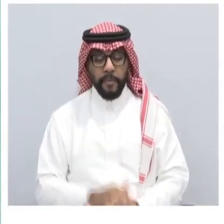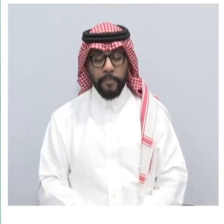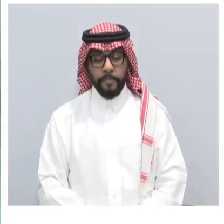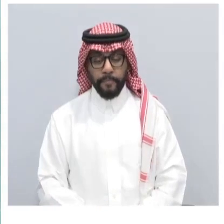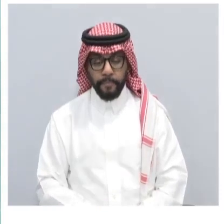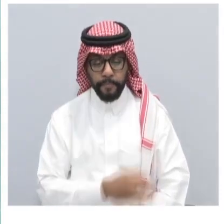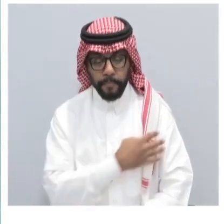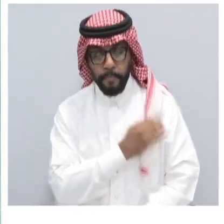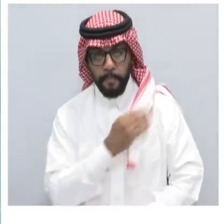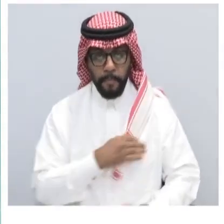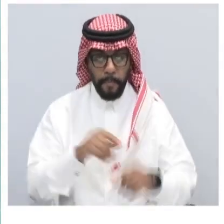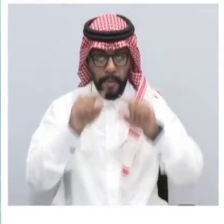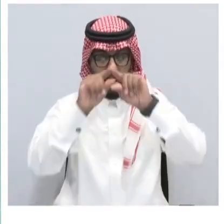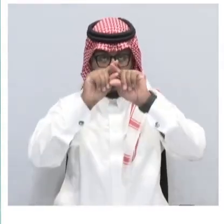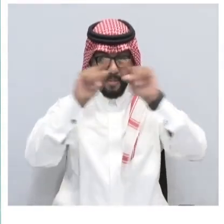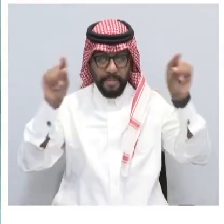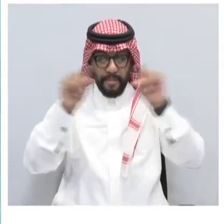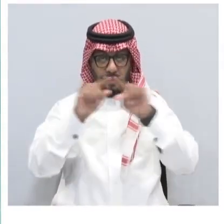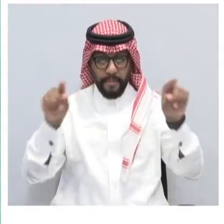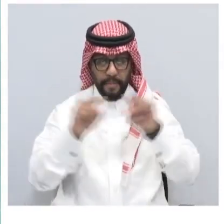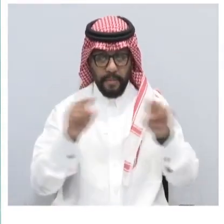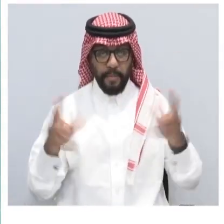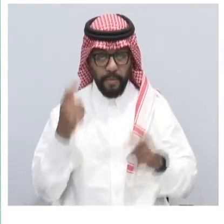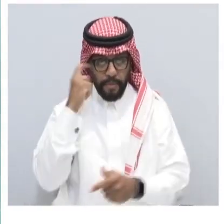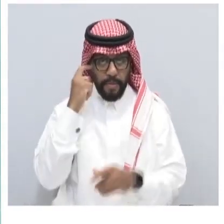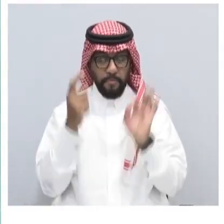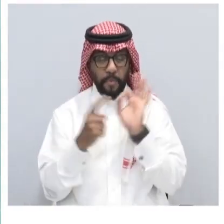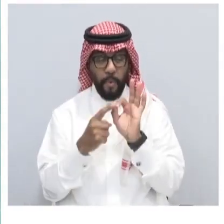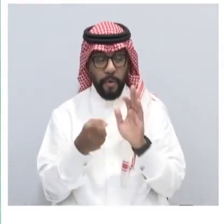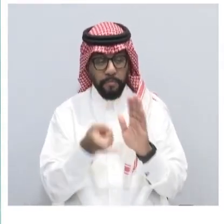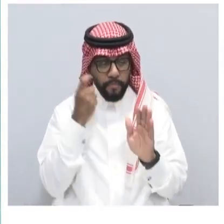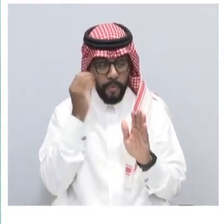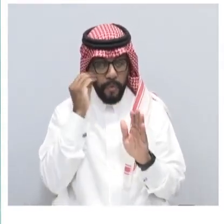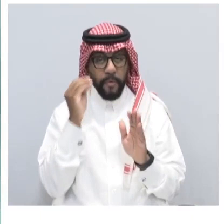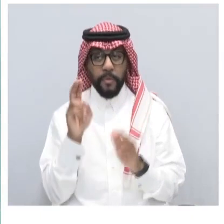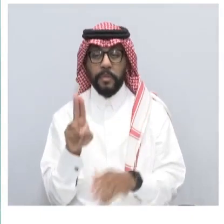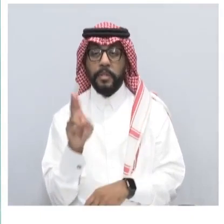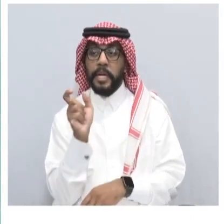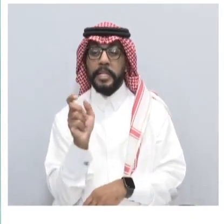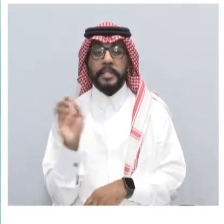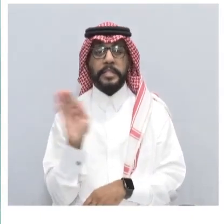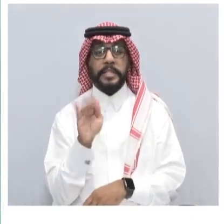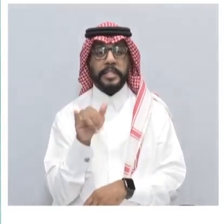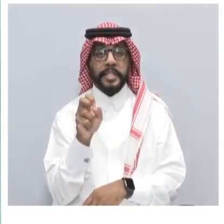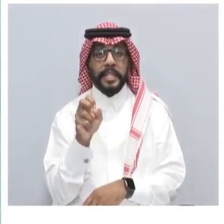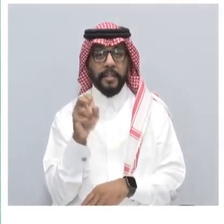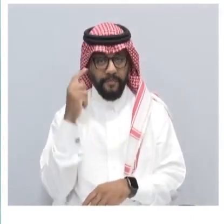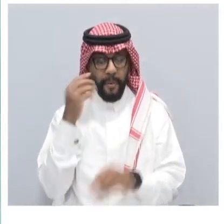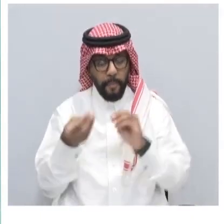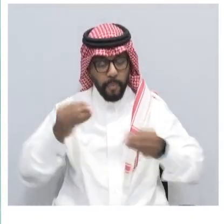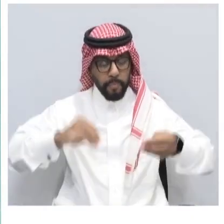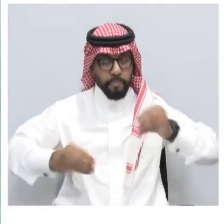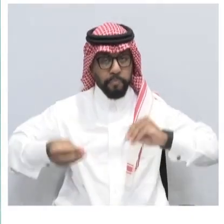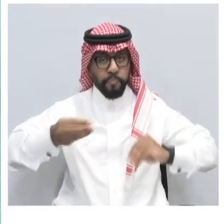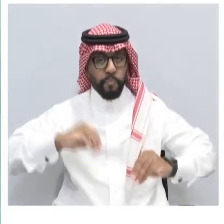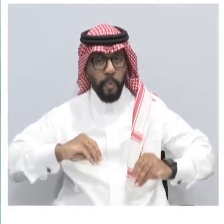وتنسيق الفقره متقدمه ابناء الطلاب لتتعرف على كيفيه استخدام التنسيق المتقدم لفقرات ستبدا بانشاء